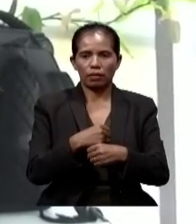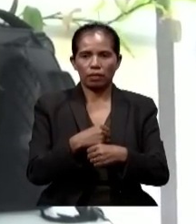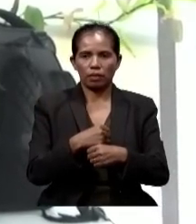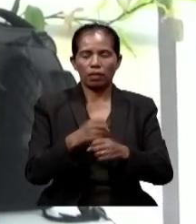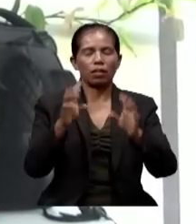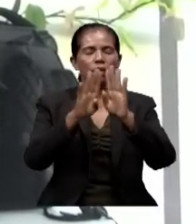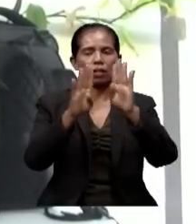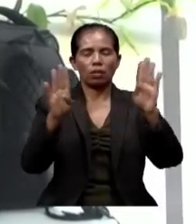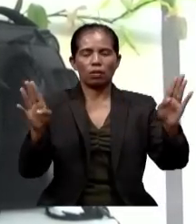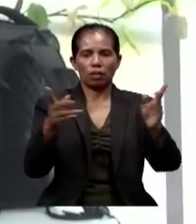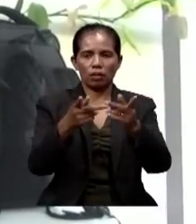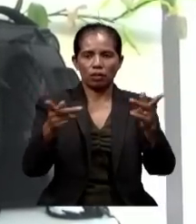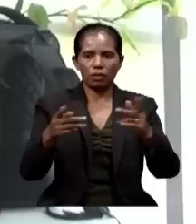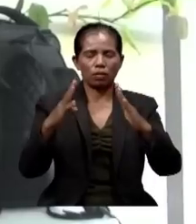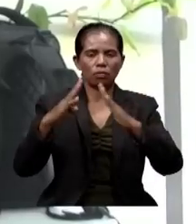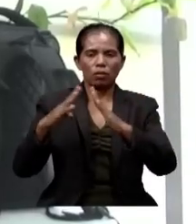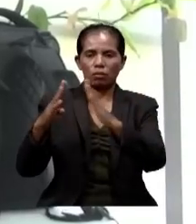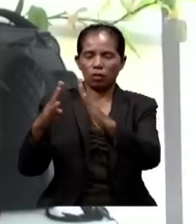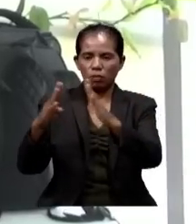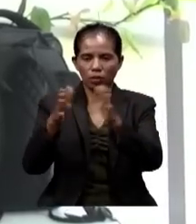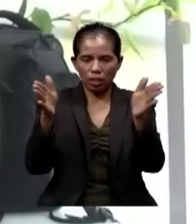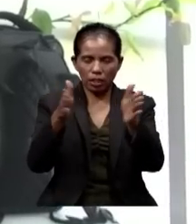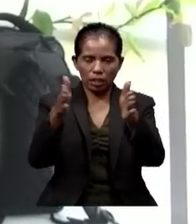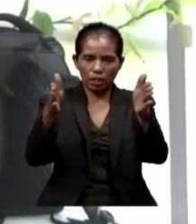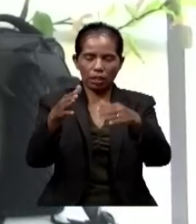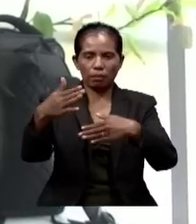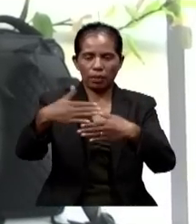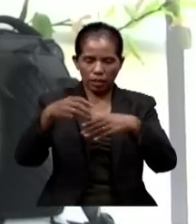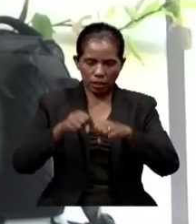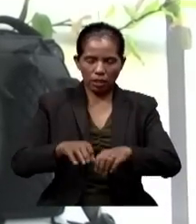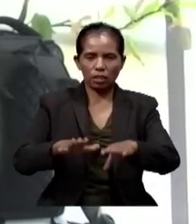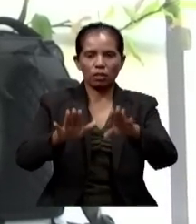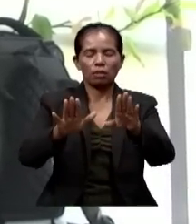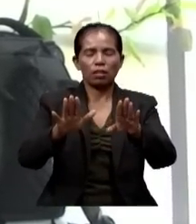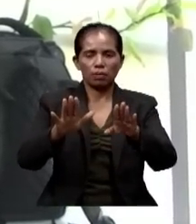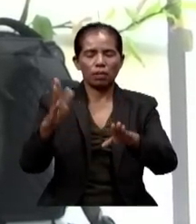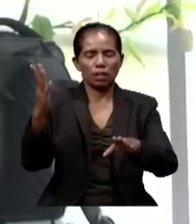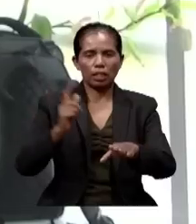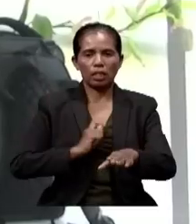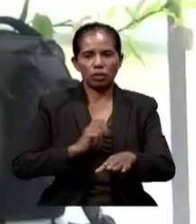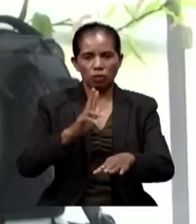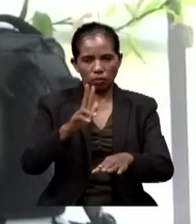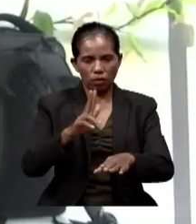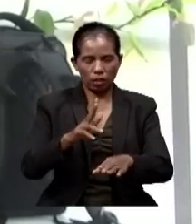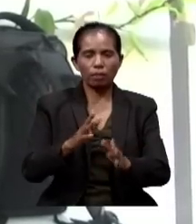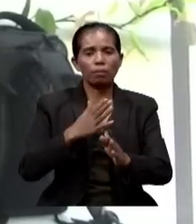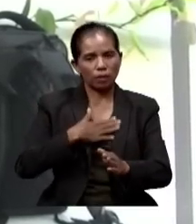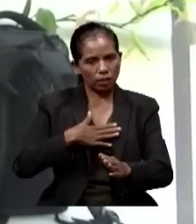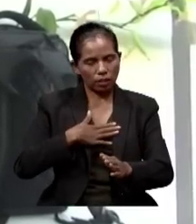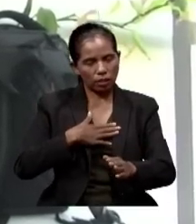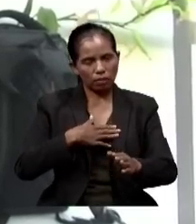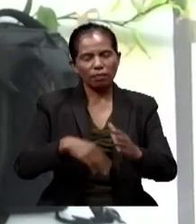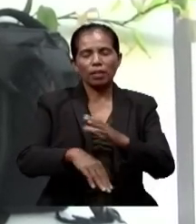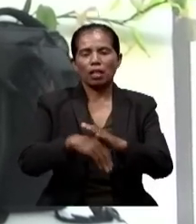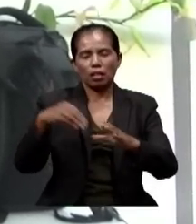loke hela fatin uma ilegal si netas ibu netas tulu ne favorita coopera ba para si ramos la belesa